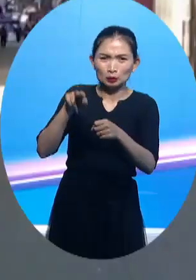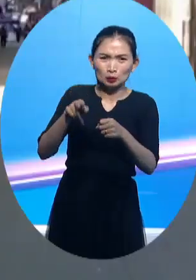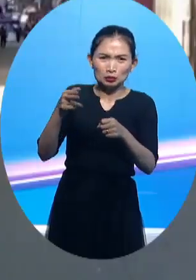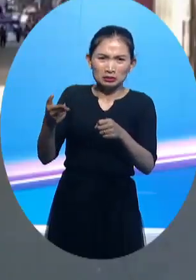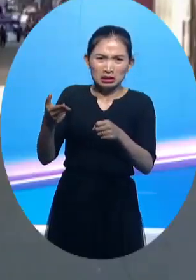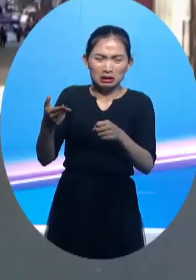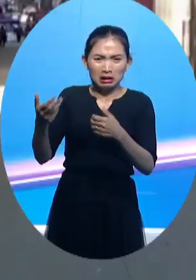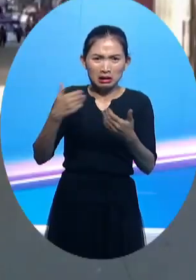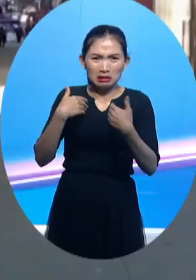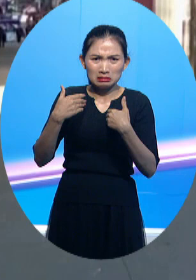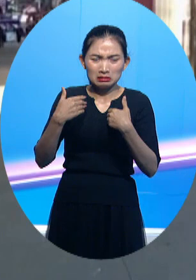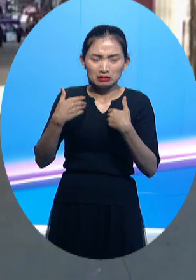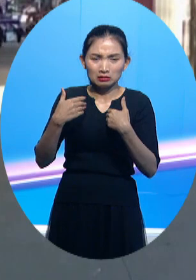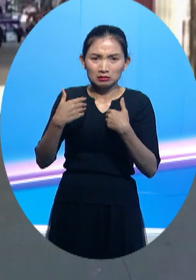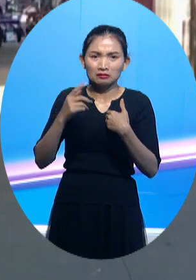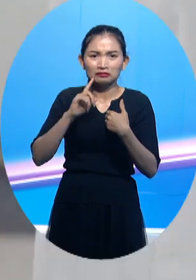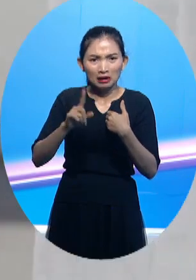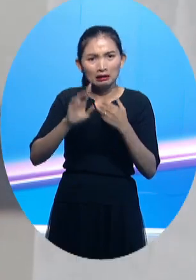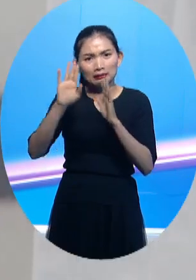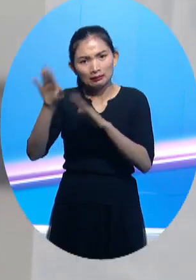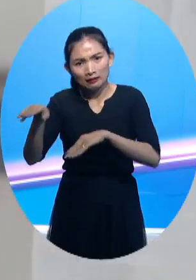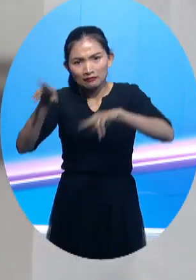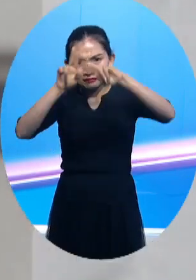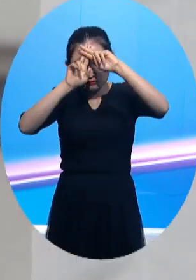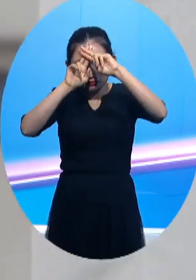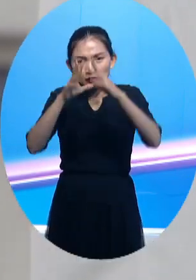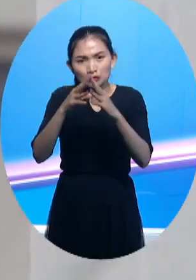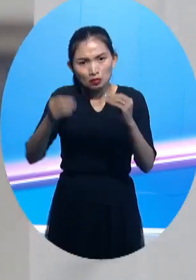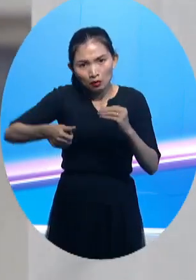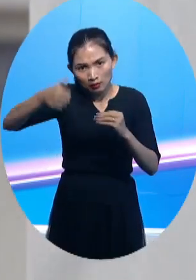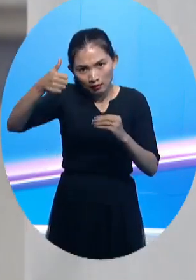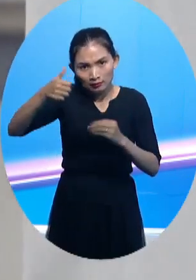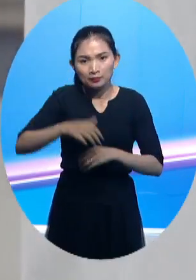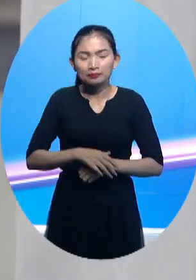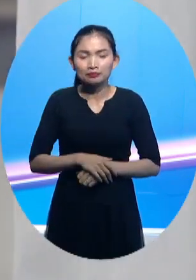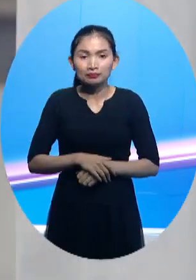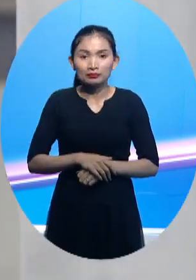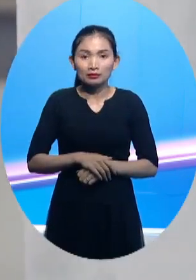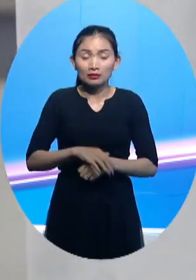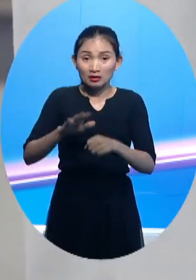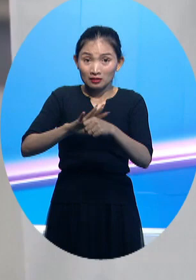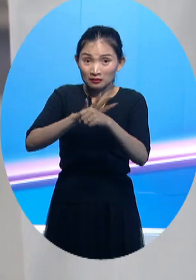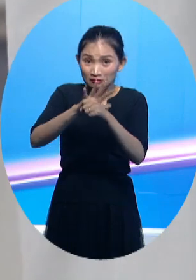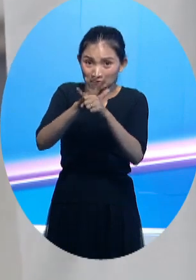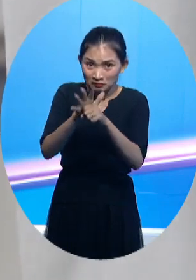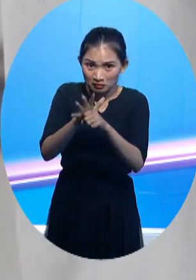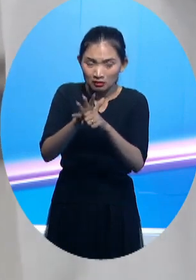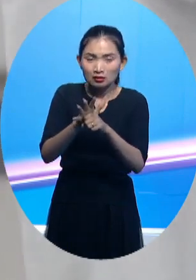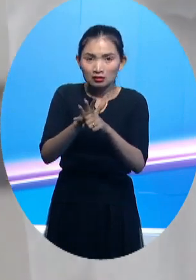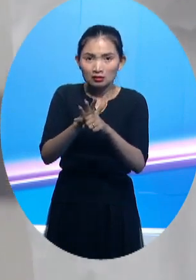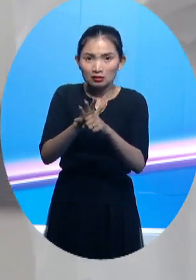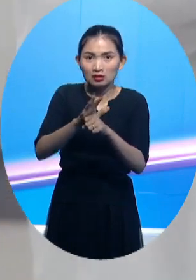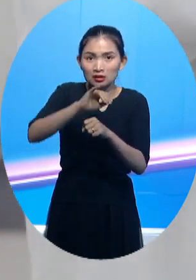ra số ca nhập viện do virus đường hô hấp cdc Mỹ cũng cho biết biến thể mới của virus SAS cov2 đang phát triển nhanh chóng